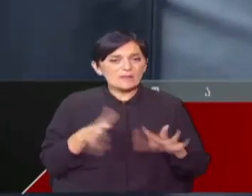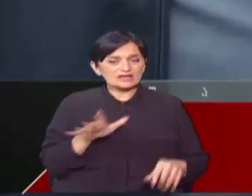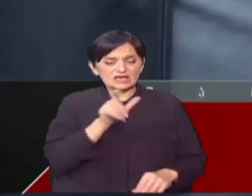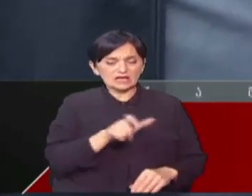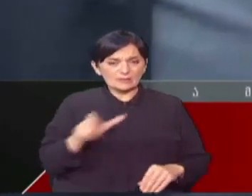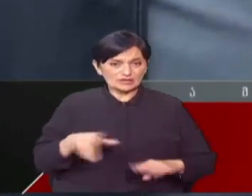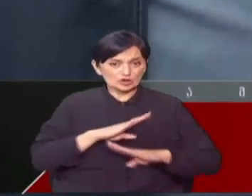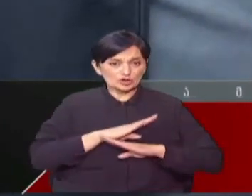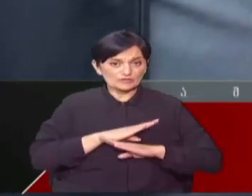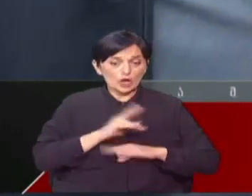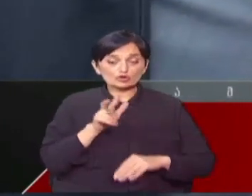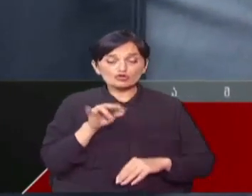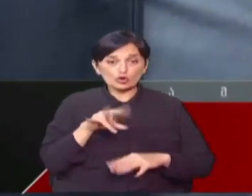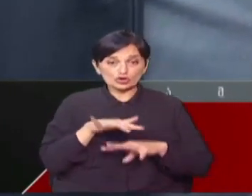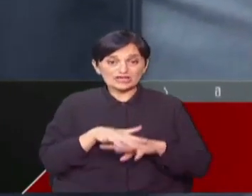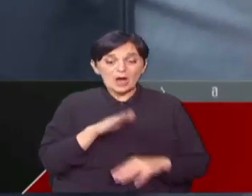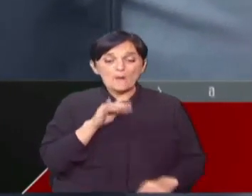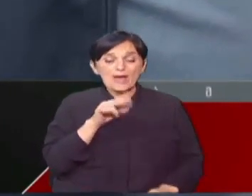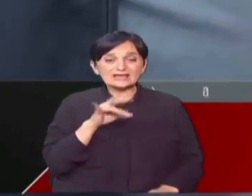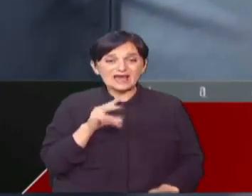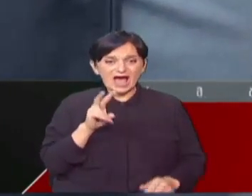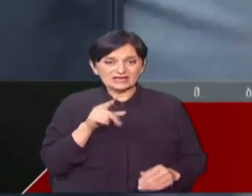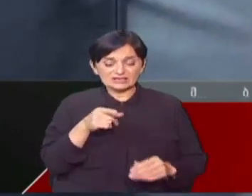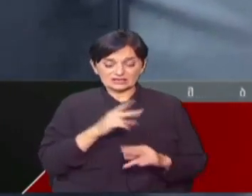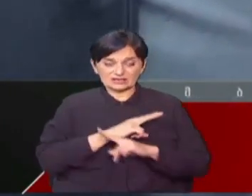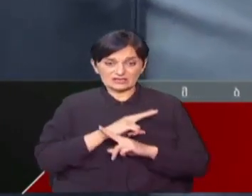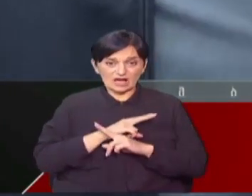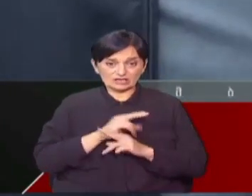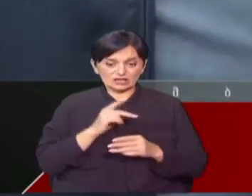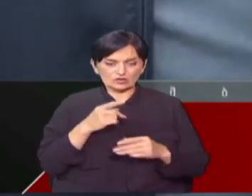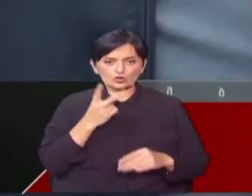ადამიანი კვდება. აქ ჯორჯიის შტატში ფენტანილით გარდაცვალების რაოდენობა